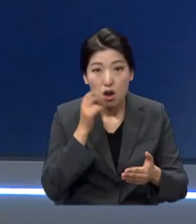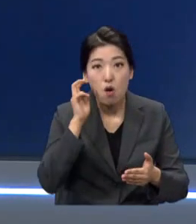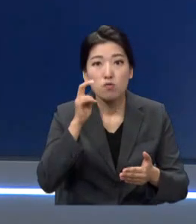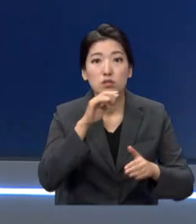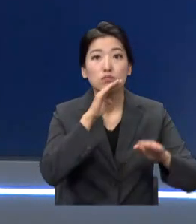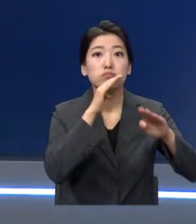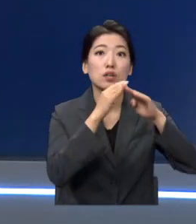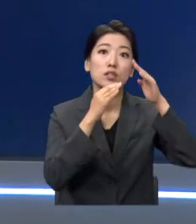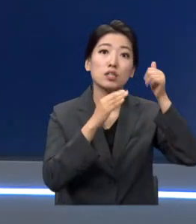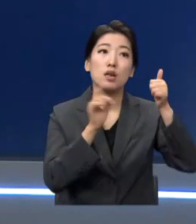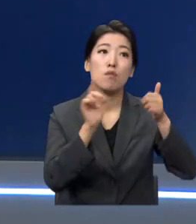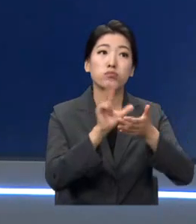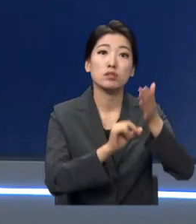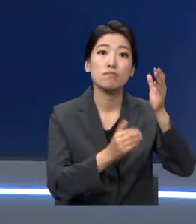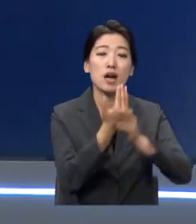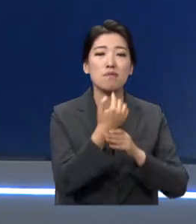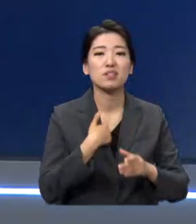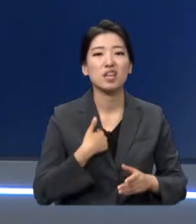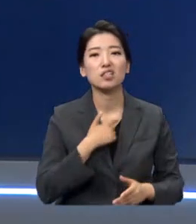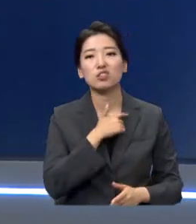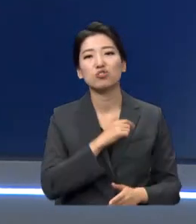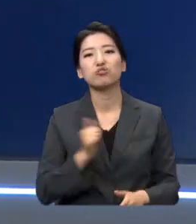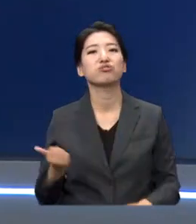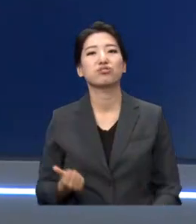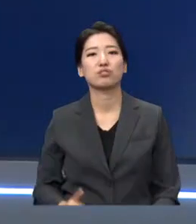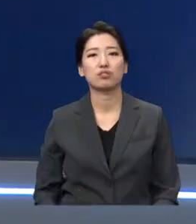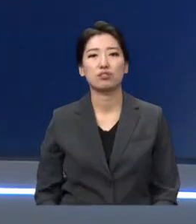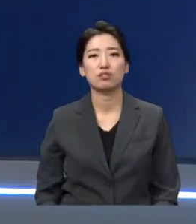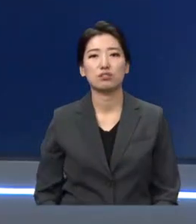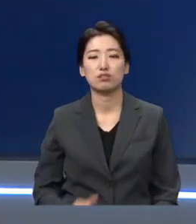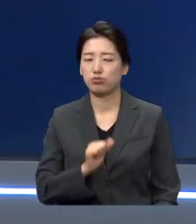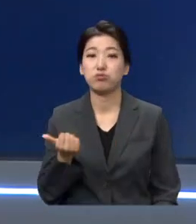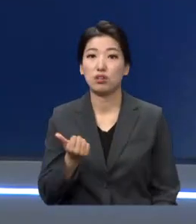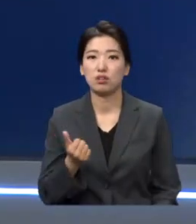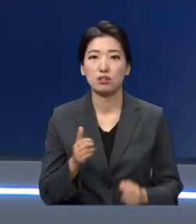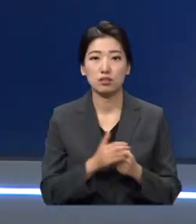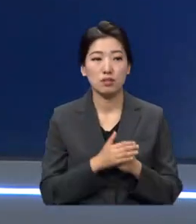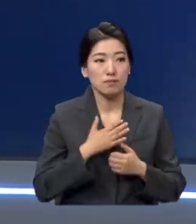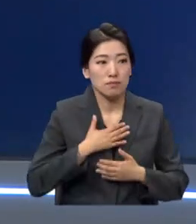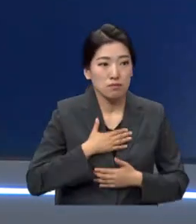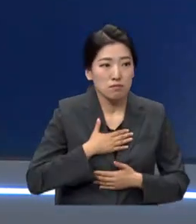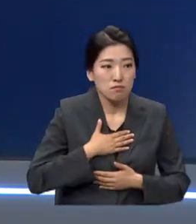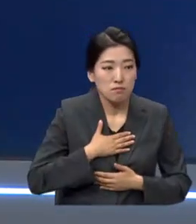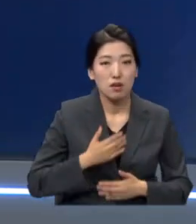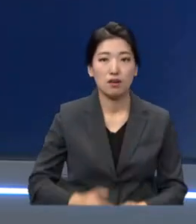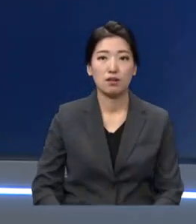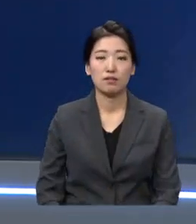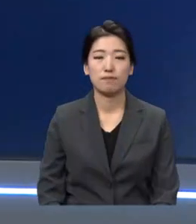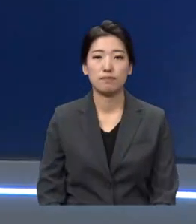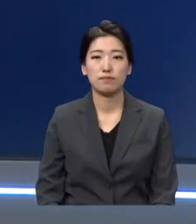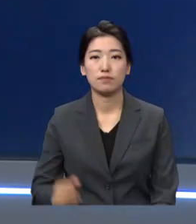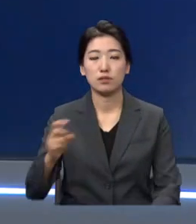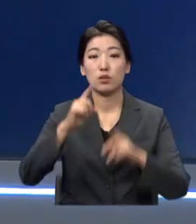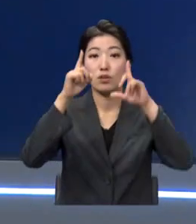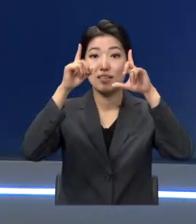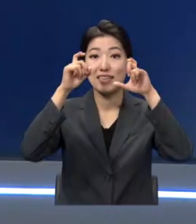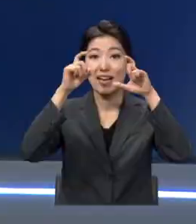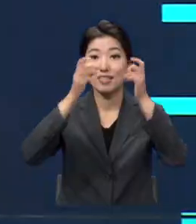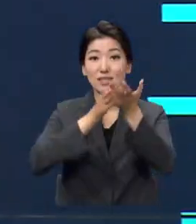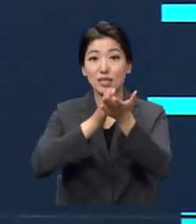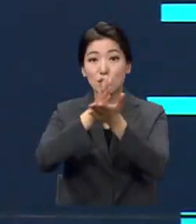문제였다 그리고요 내용뿐만이 아니라요 내용뿐만이 아니라 사진 기자들은 1cm 자기 자리에서 움직이지